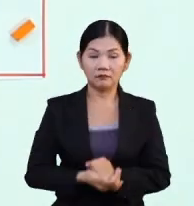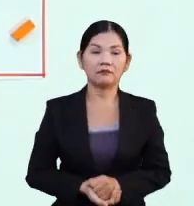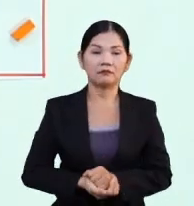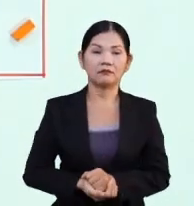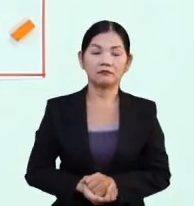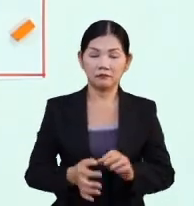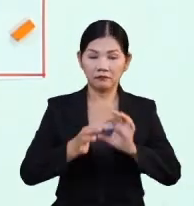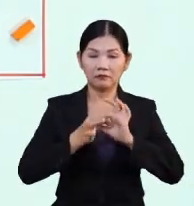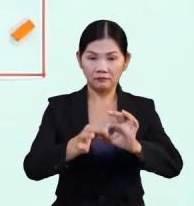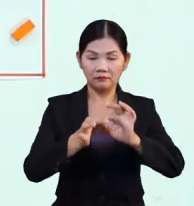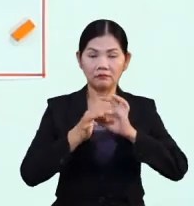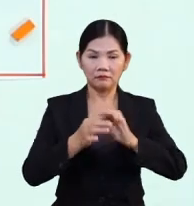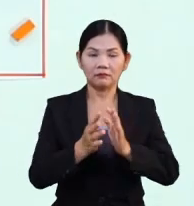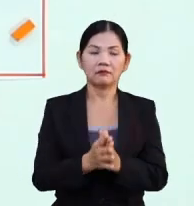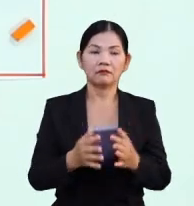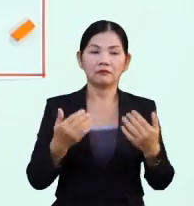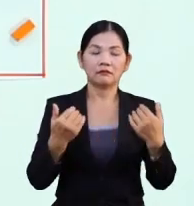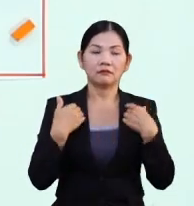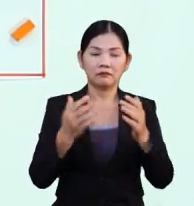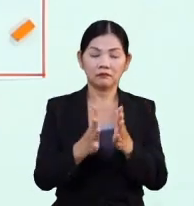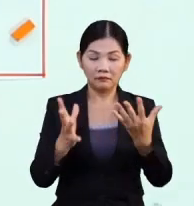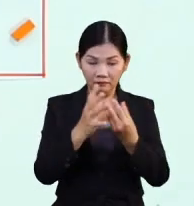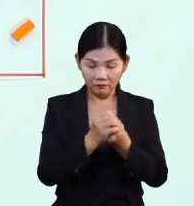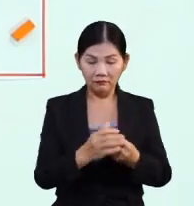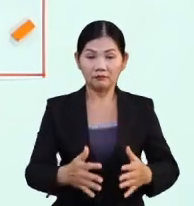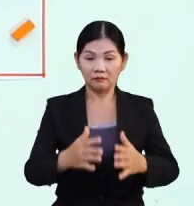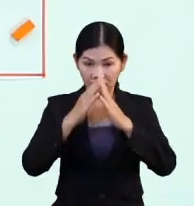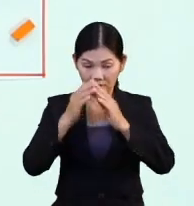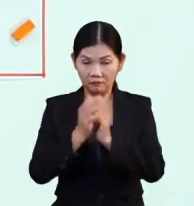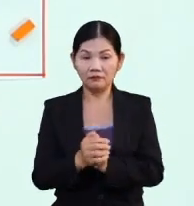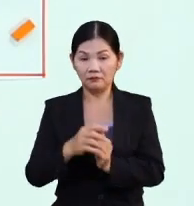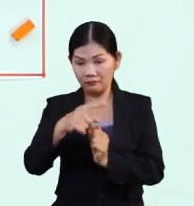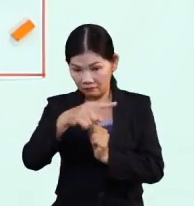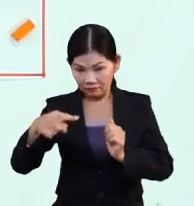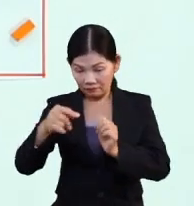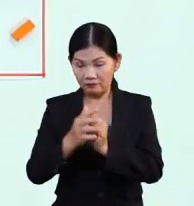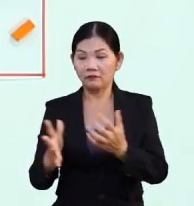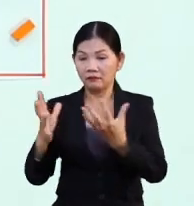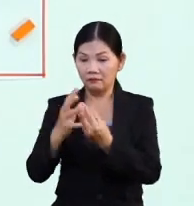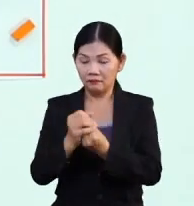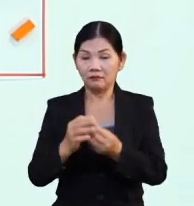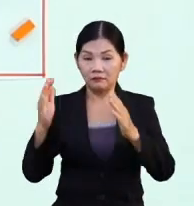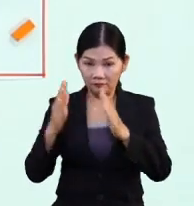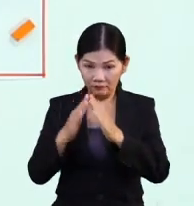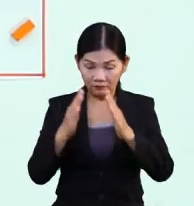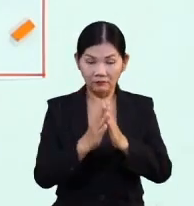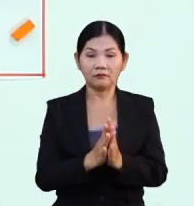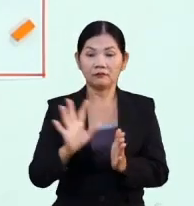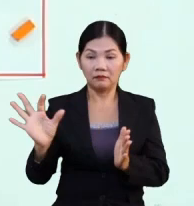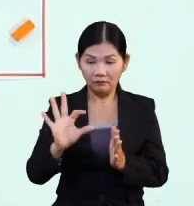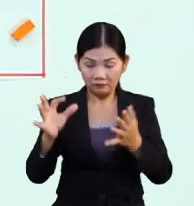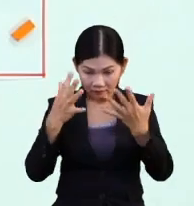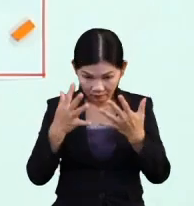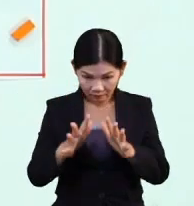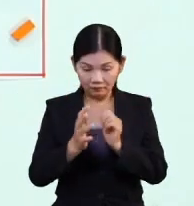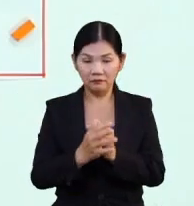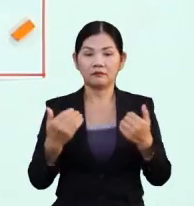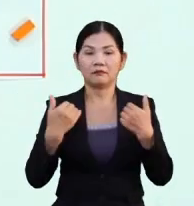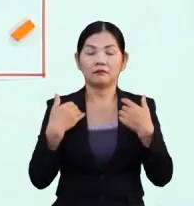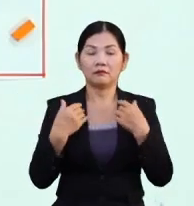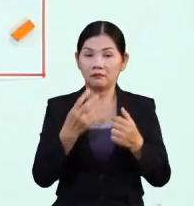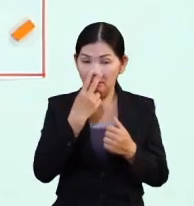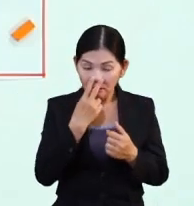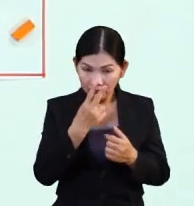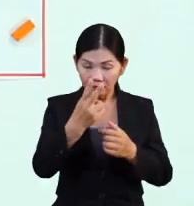គឺតកតងណាព្រោះគេឲ្យយើងយកចំនួនផ្ទះទាំងអស់មកដកជាមួយនឹងចំនួនខ្នងផ្ទះដែលបានធ្វើបង្គន់រួចដើម្បីរកឲ្